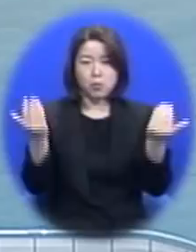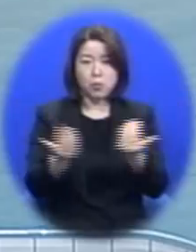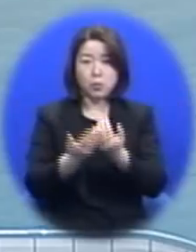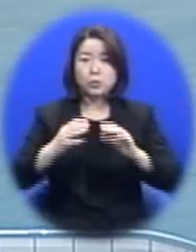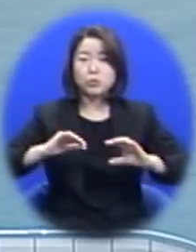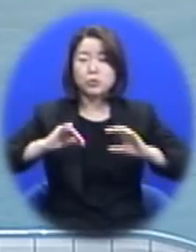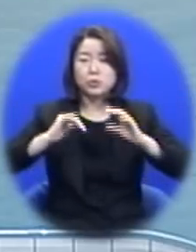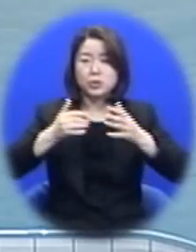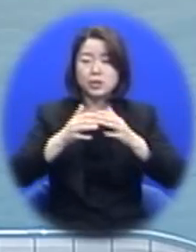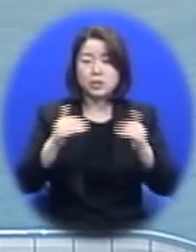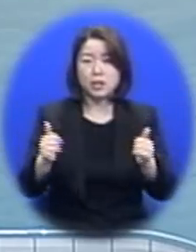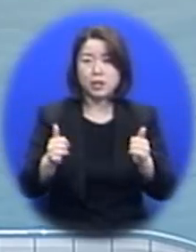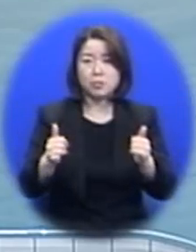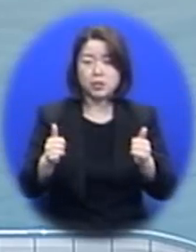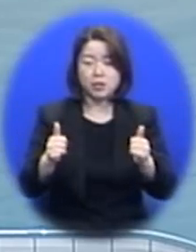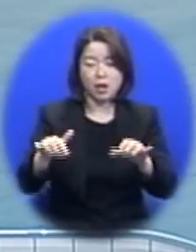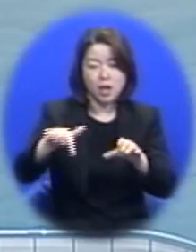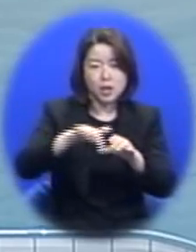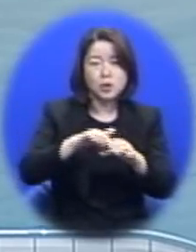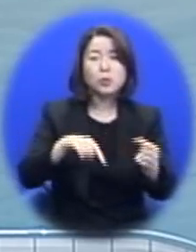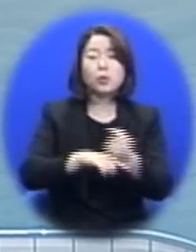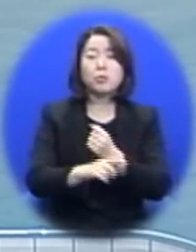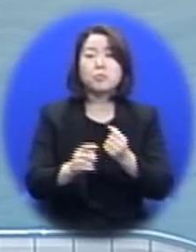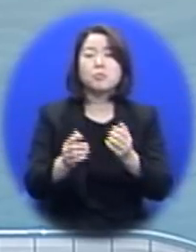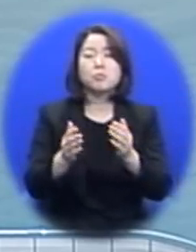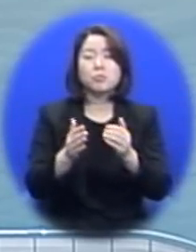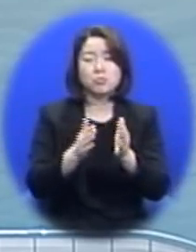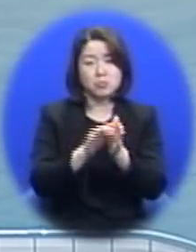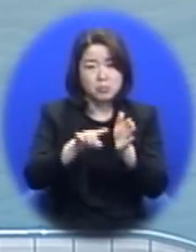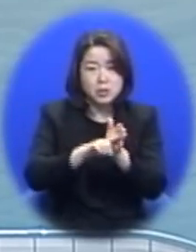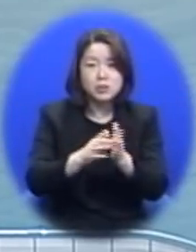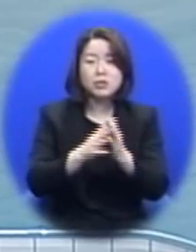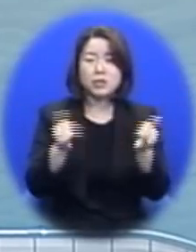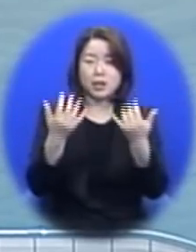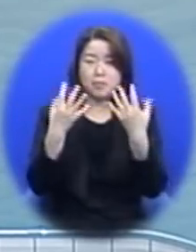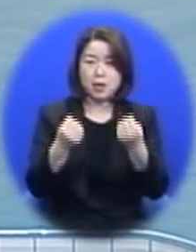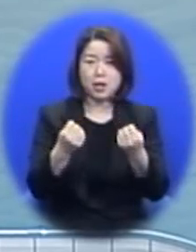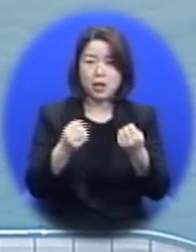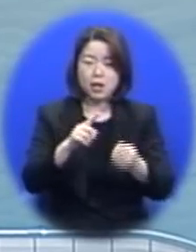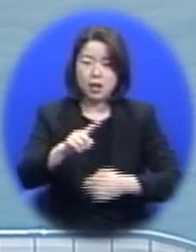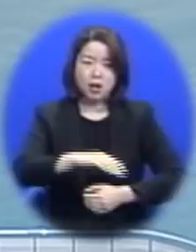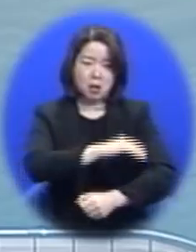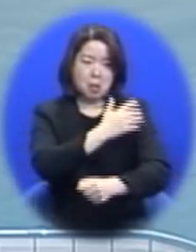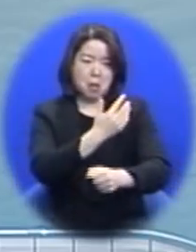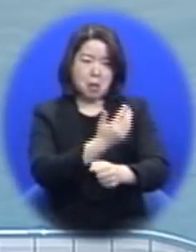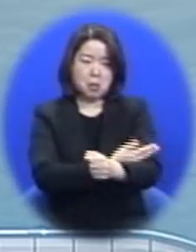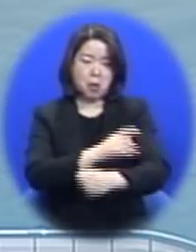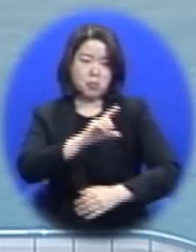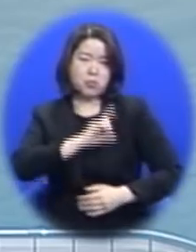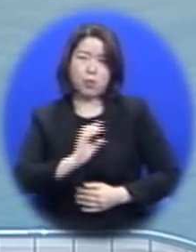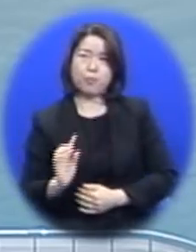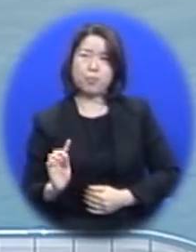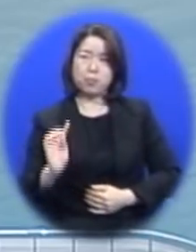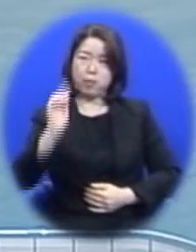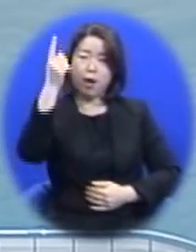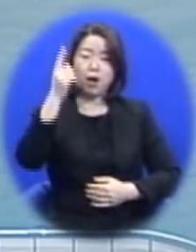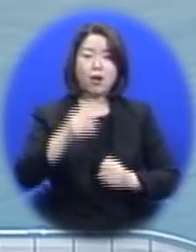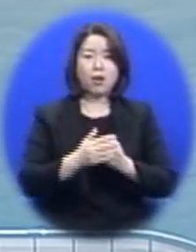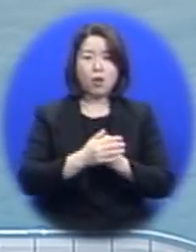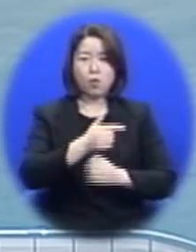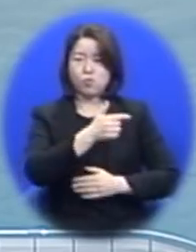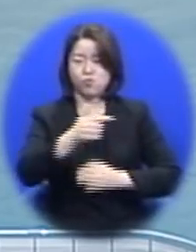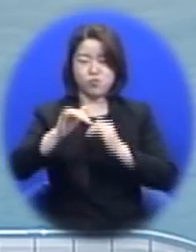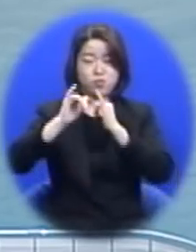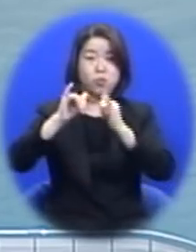그 권세와 명성은 하늘을 찌를 것 같았습니다. 대단히 훌륭한 교회처럼 보였죠.